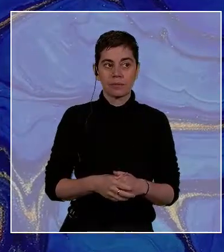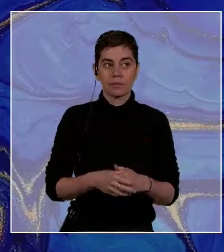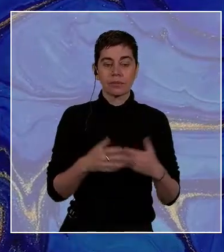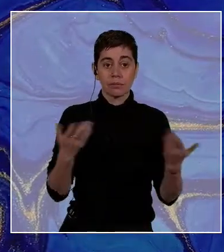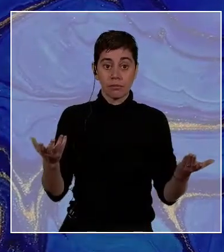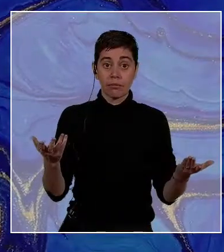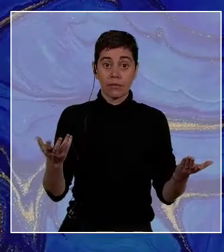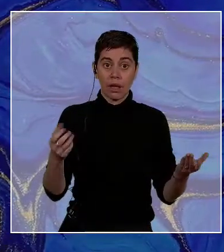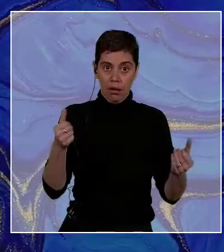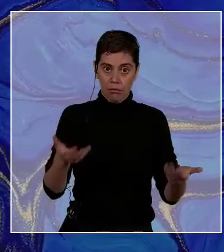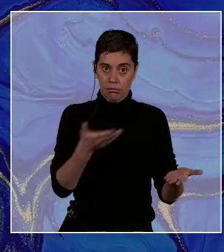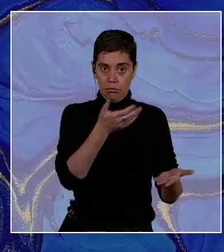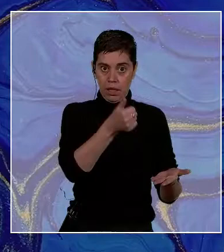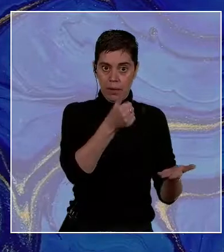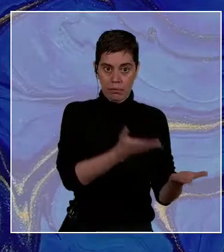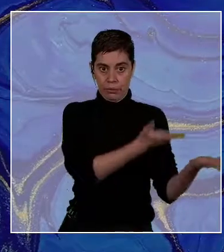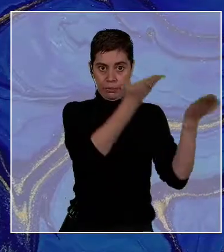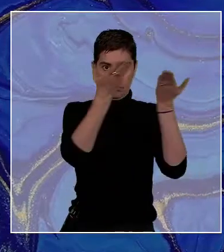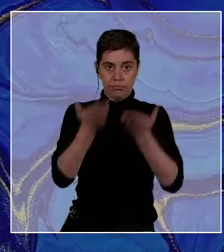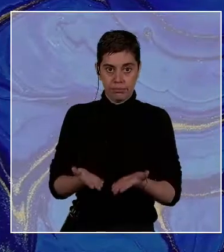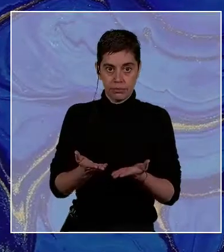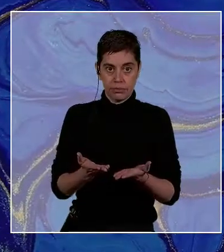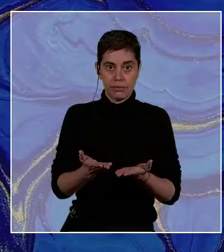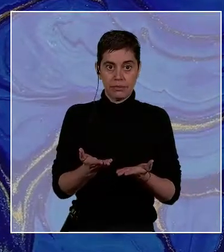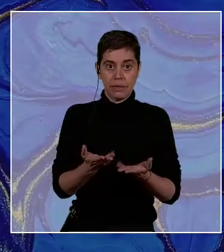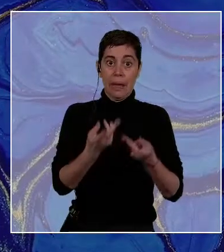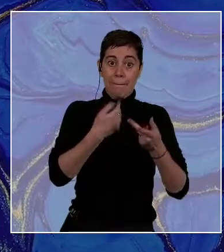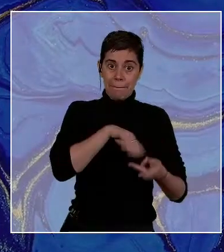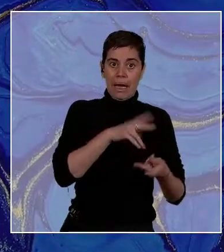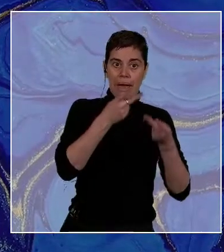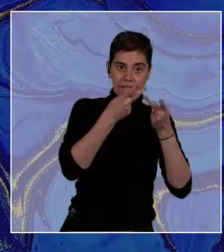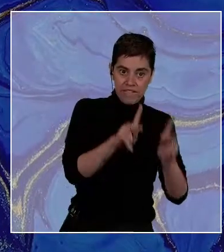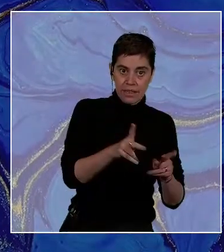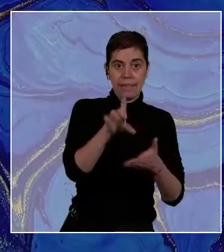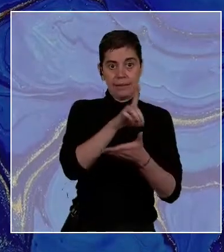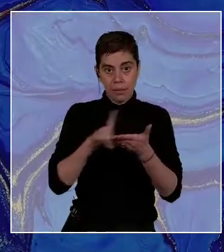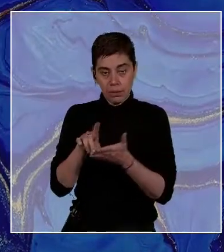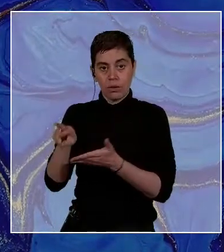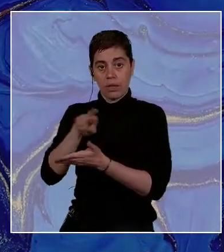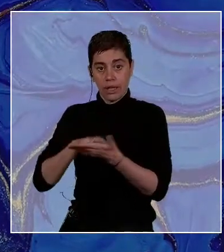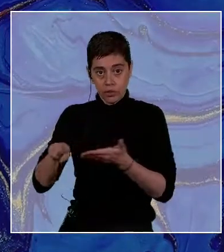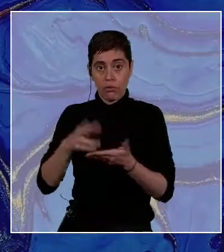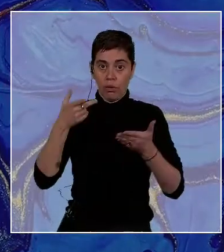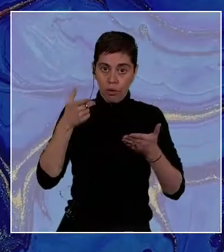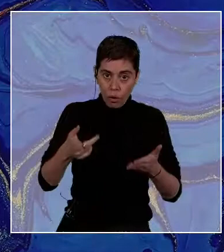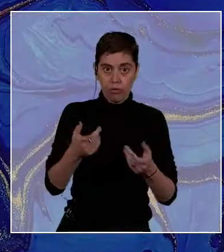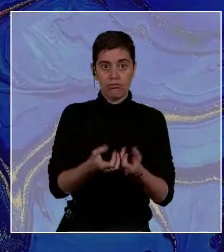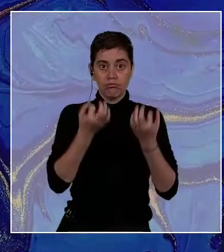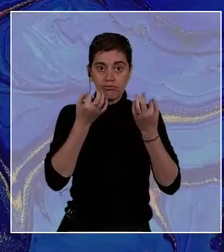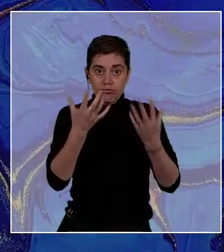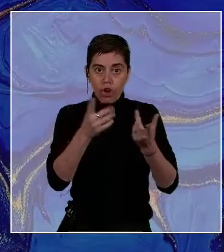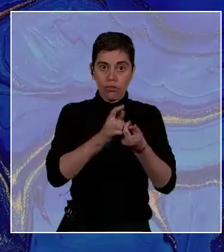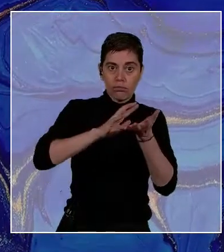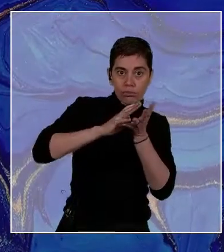sur la table le fait que ce sont les villes et les collectivités locales qui doivent mener la lutte contre le changement climatique, qui doivent mener